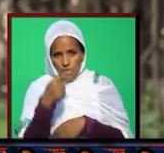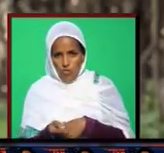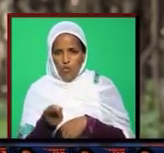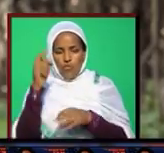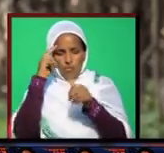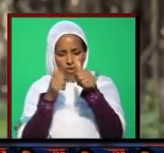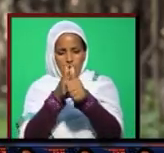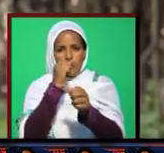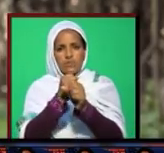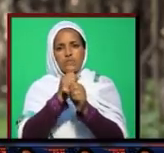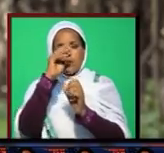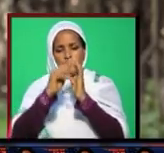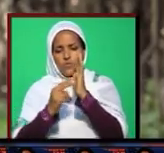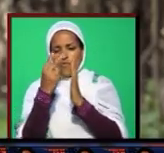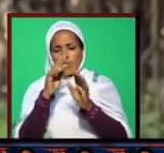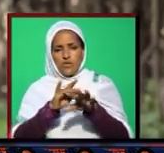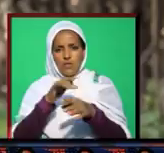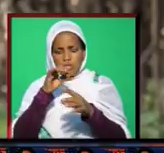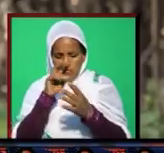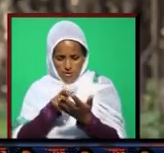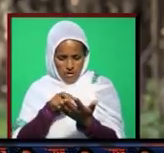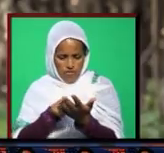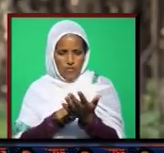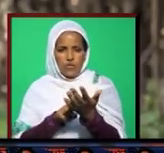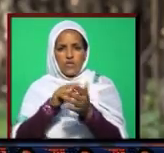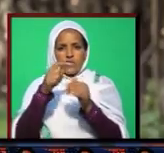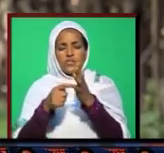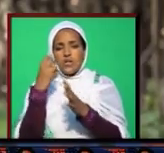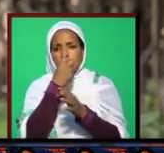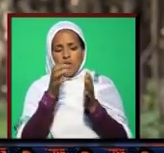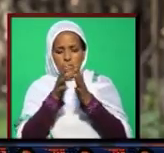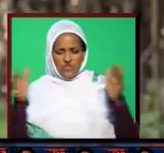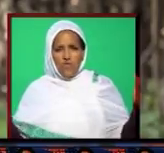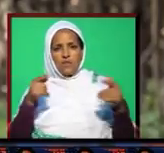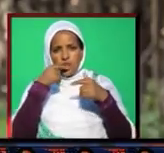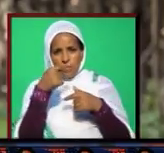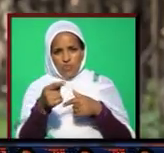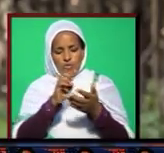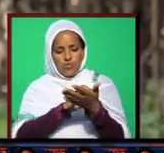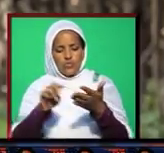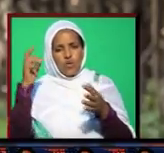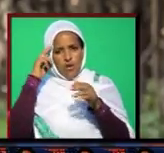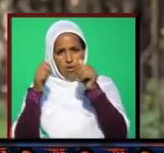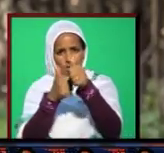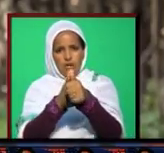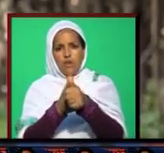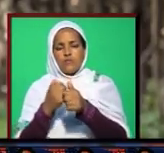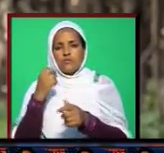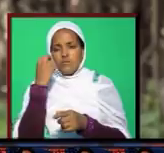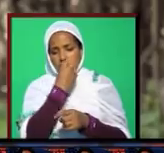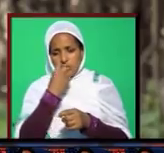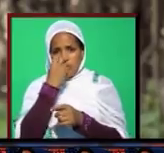ብሎ በሐዋርያት ሥራ ምዕራፍ 2 ስናነብ ሐዋርያው ቅዱስ ሉቃስ ስለ ልሳን በስፋት ተናግሯል። ለቅዱሳን ሐዋርያት